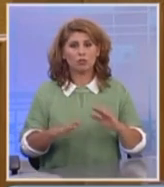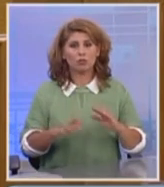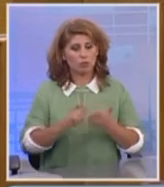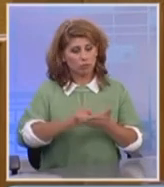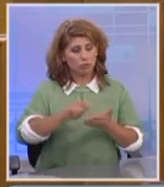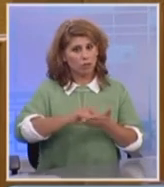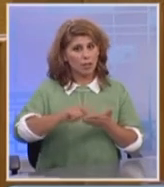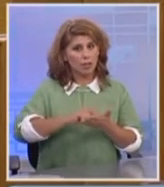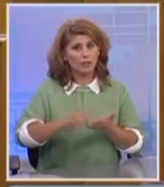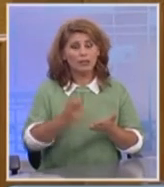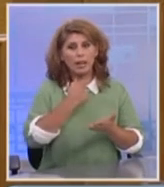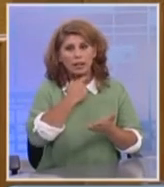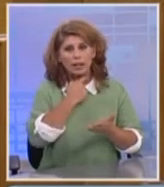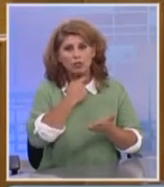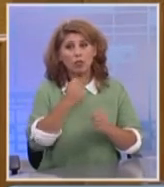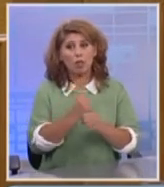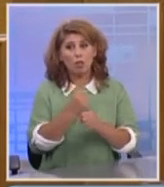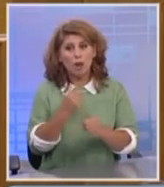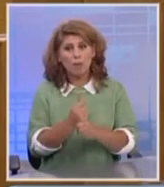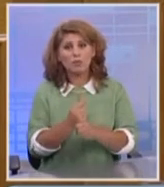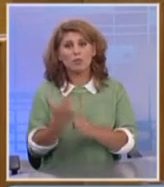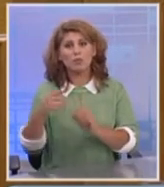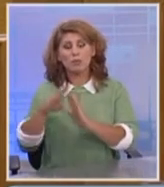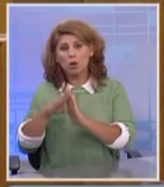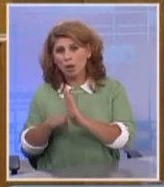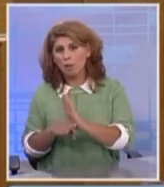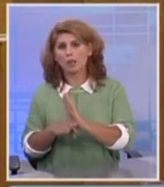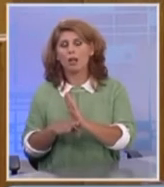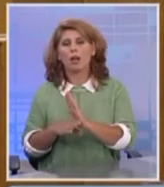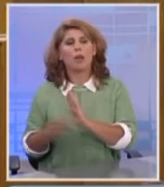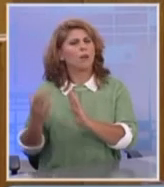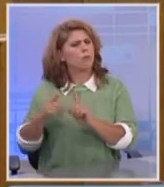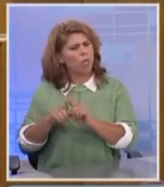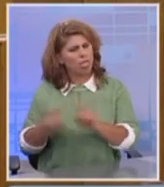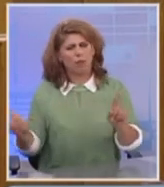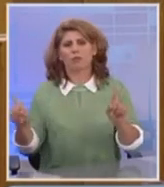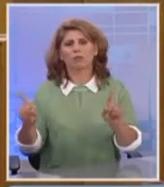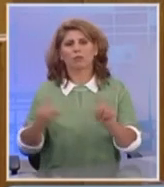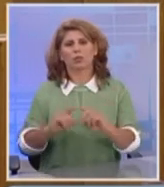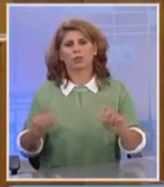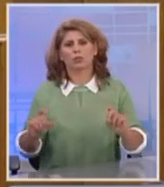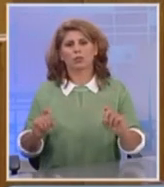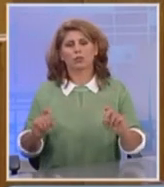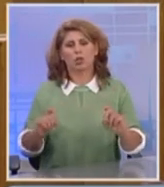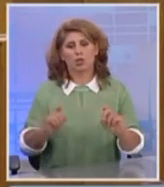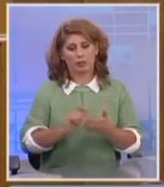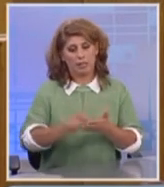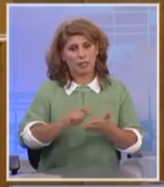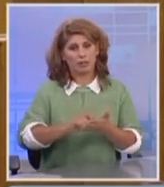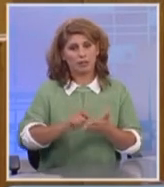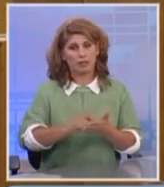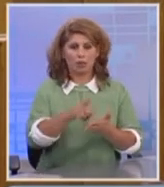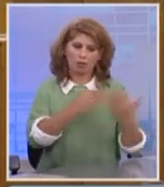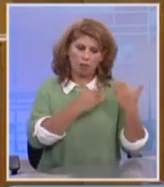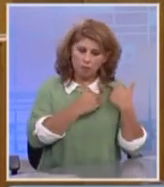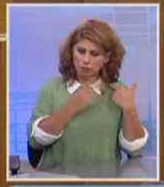τους γιατί αναγκάζονται να δουλέψουν σε προγράμματα που δεν έχουν σχέση με το αντικείμενο της διατριβής τους και οι υπεύθυνοι